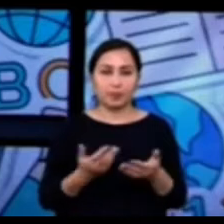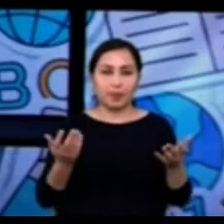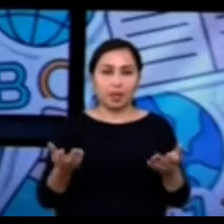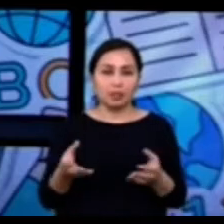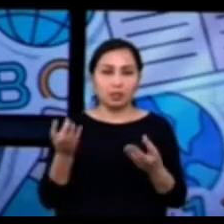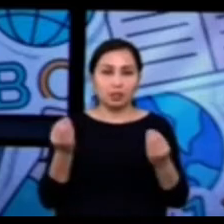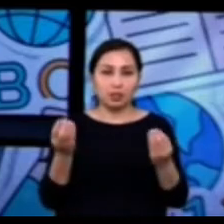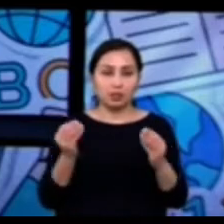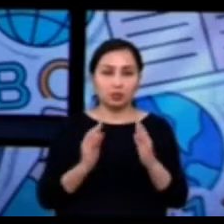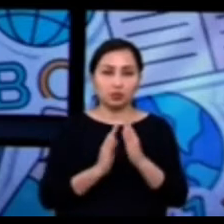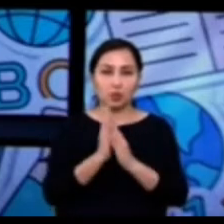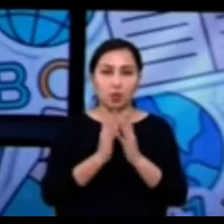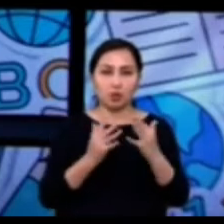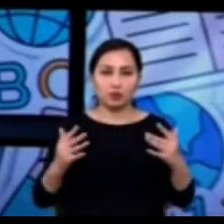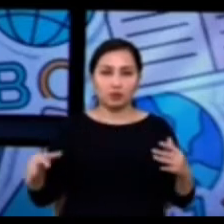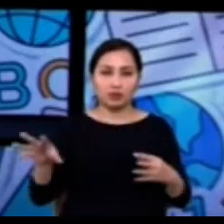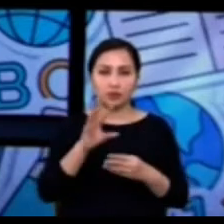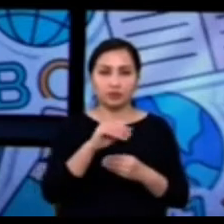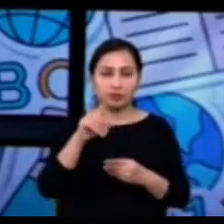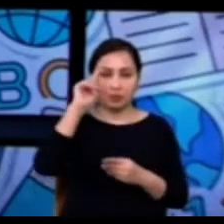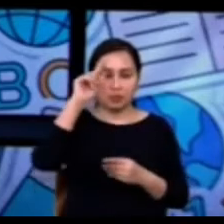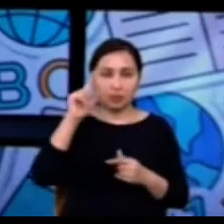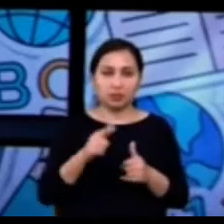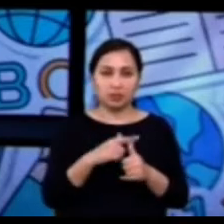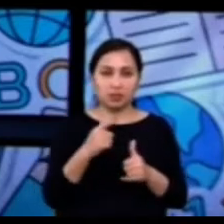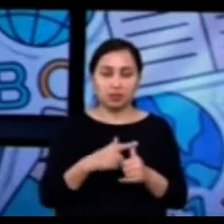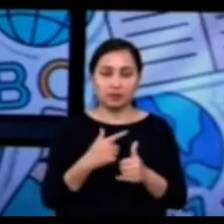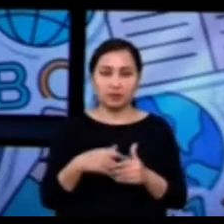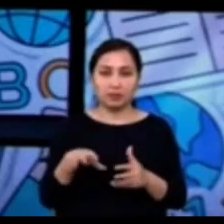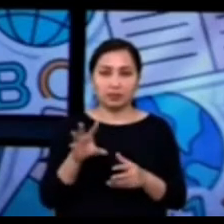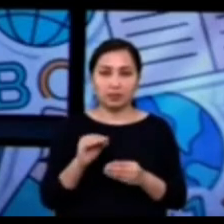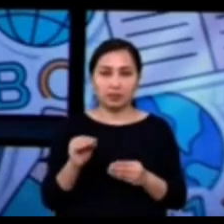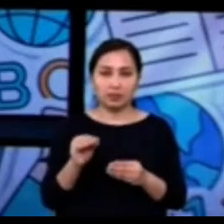Какие еще овощи вы знаете? Назовите их.